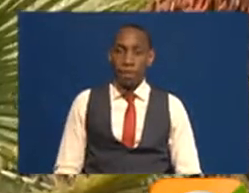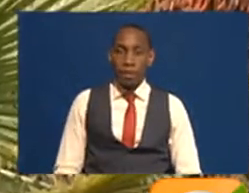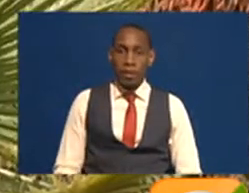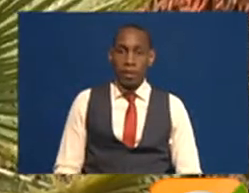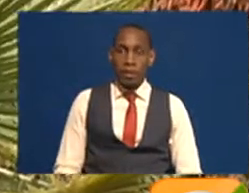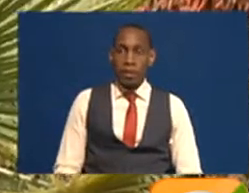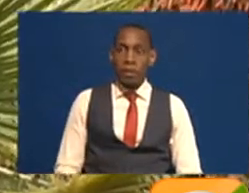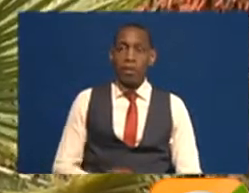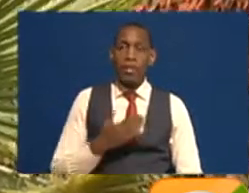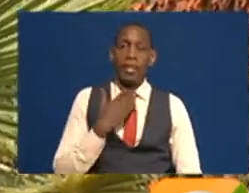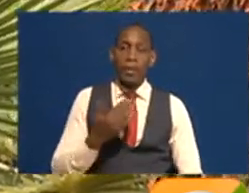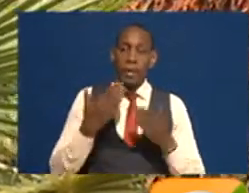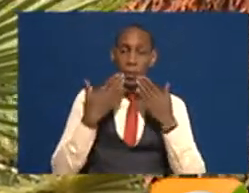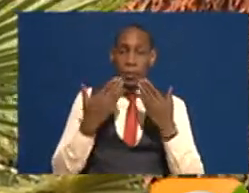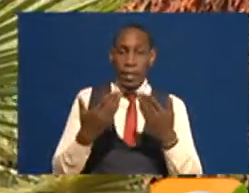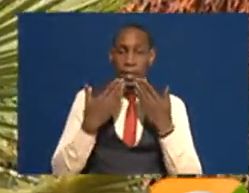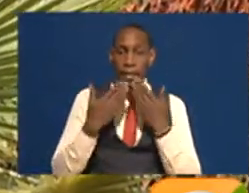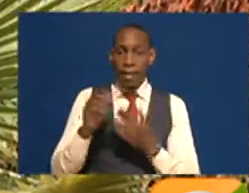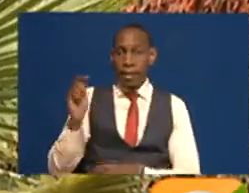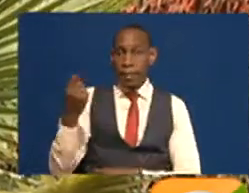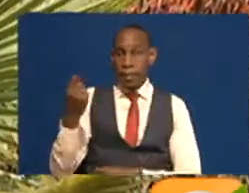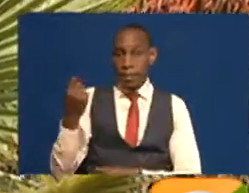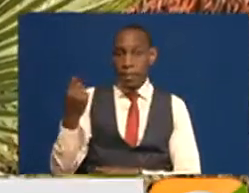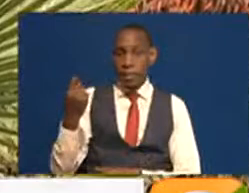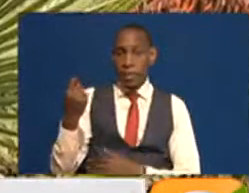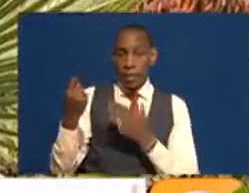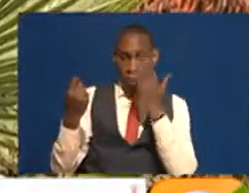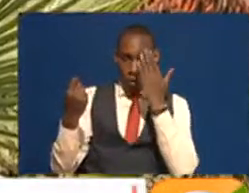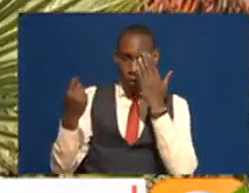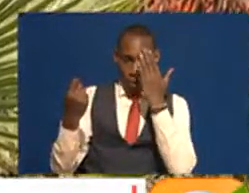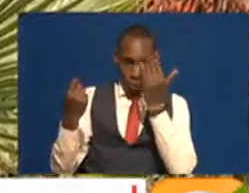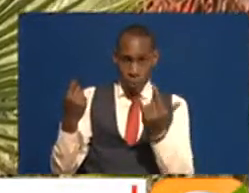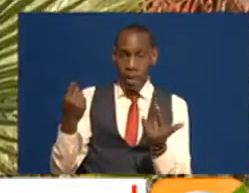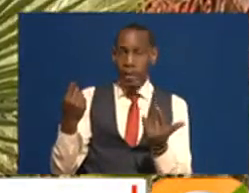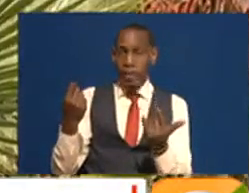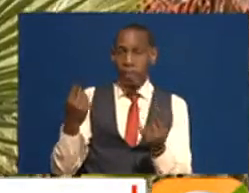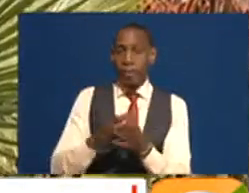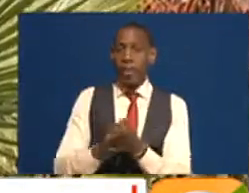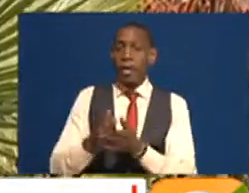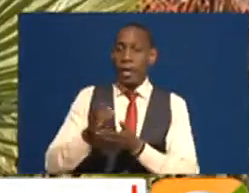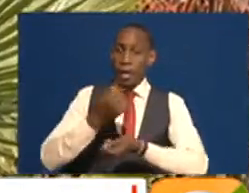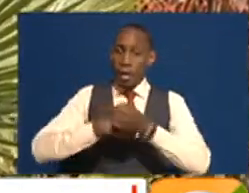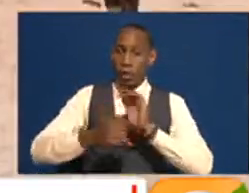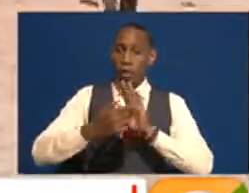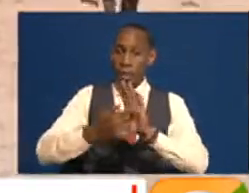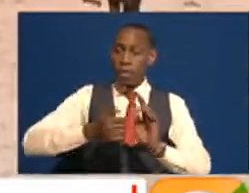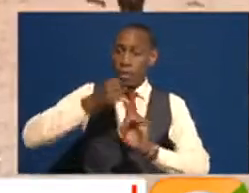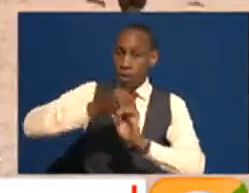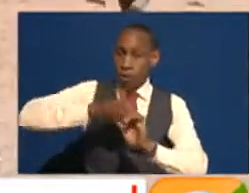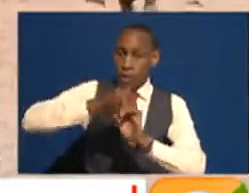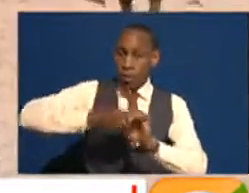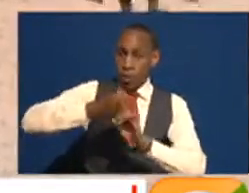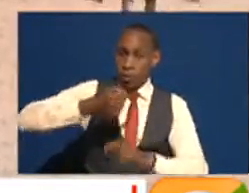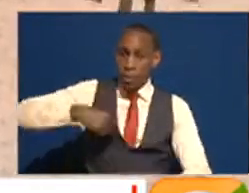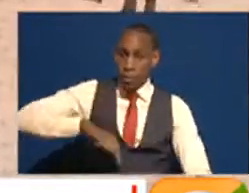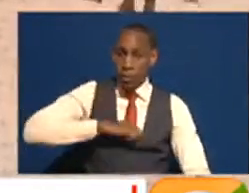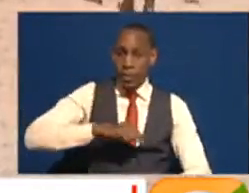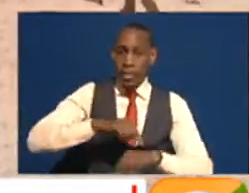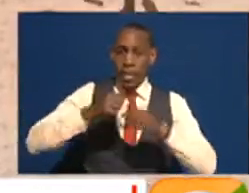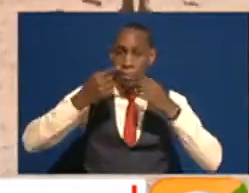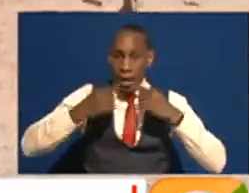Na nataka kushukuru Rais kwa ile vita ambaye ameonyeshana atatupigania wakati